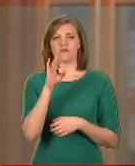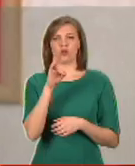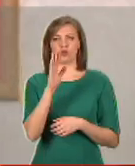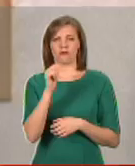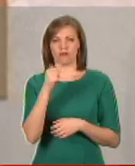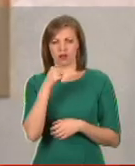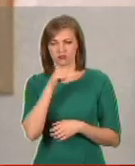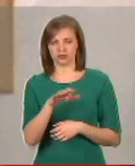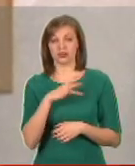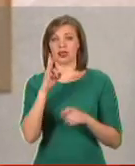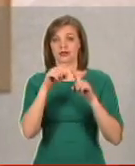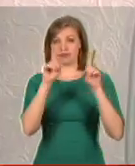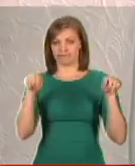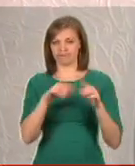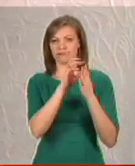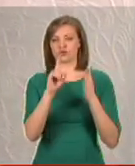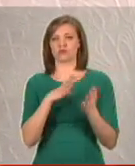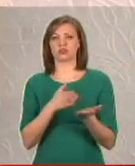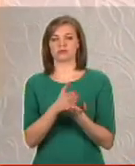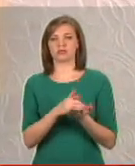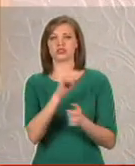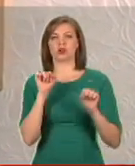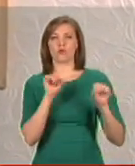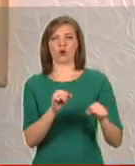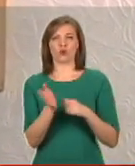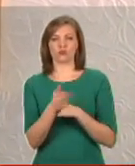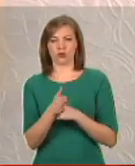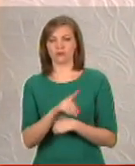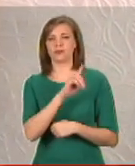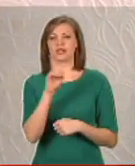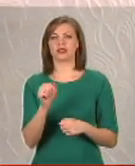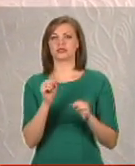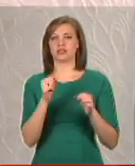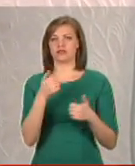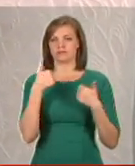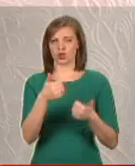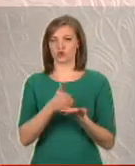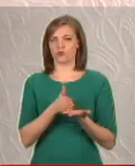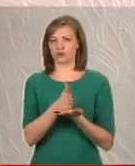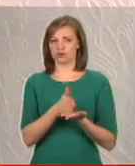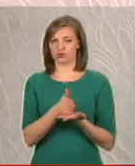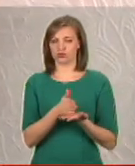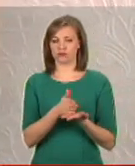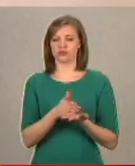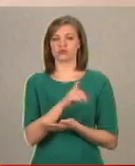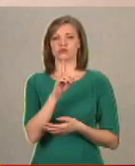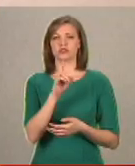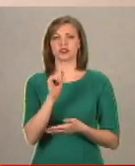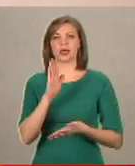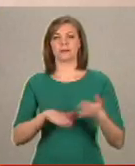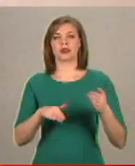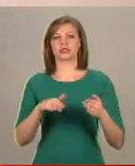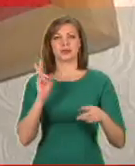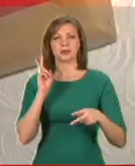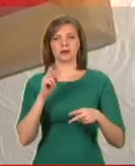Волноваха. На стіні усе, що наслужив. За оборону Маріуполя, за зразкову службу, за